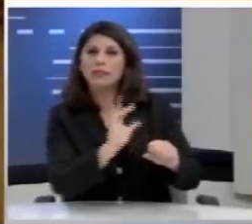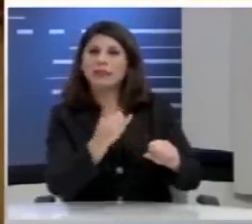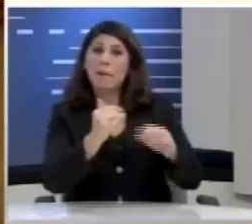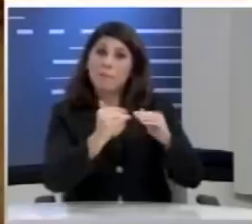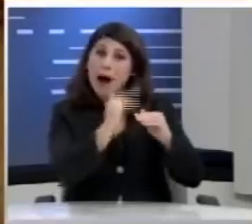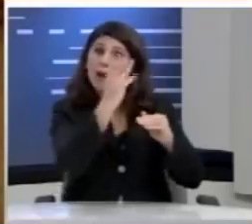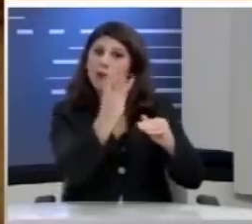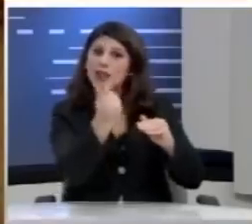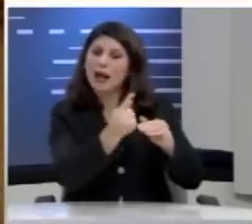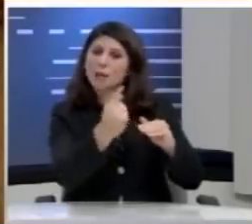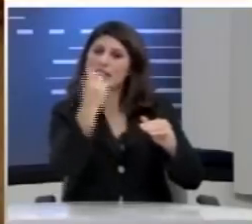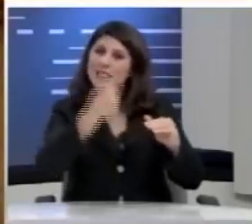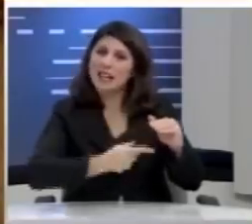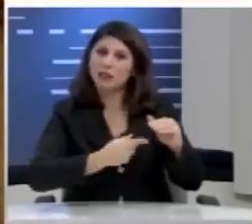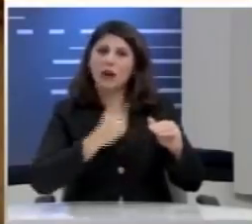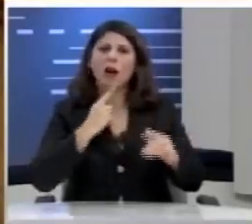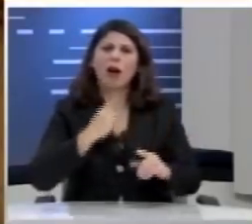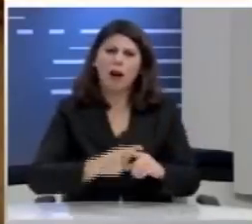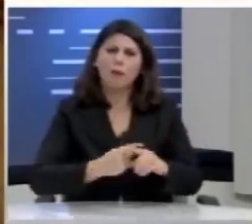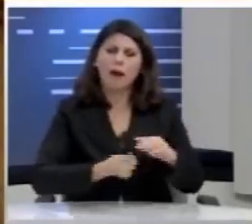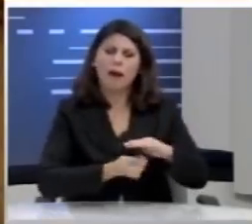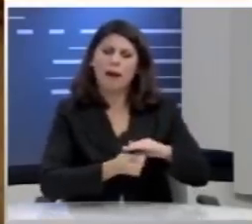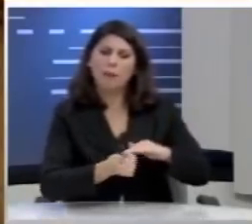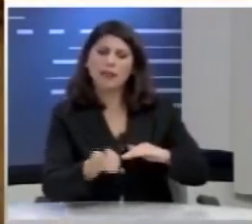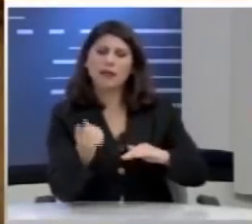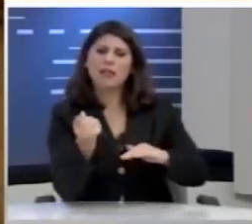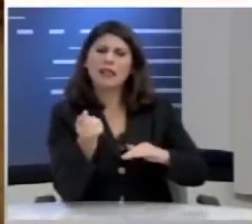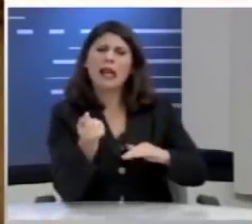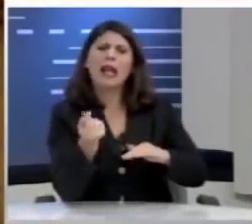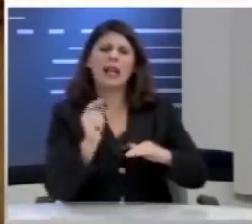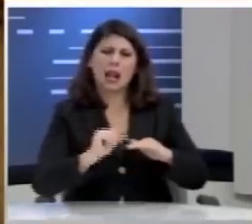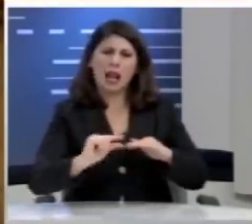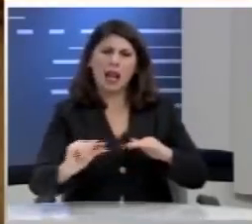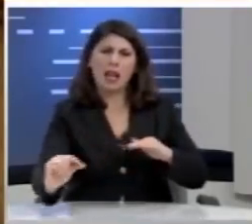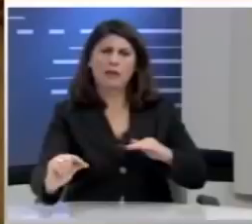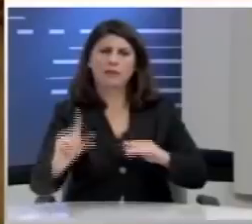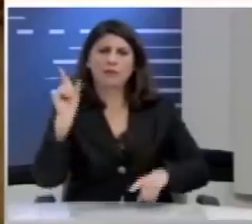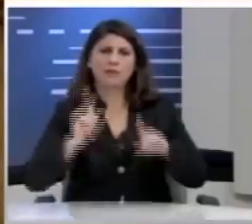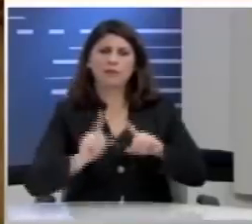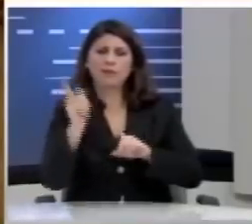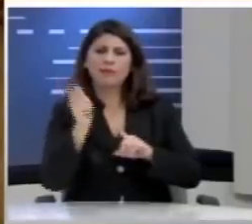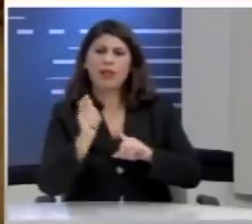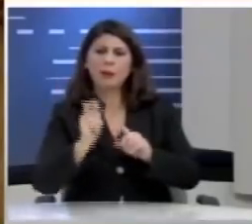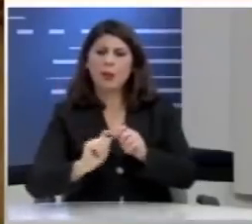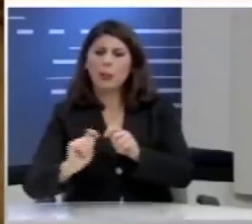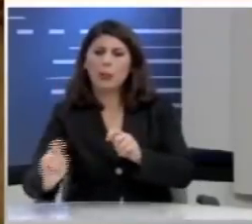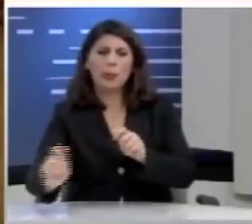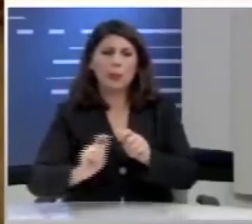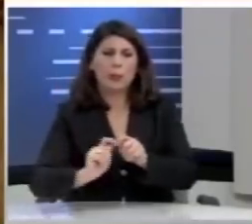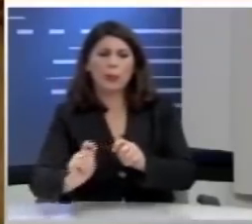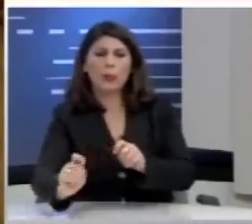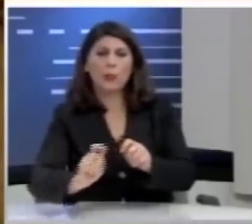από 3,5% και πως απλά επιστρέφετε κάποια χρήματα με τη μορφή ορισμένων επιδομάτων τα